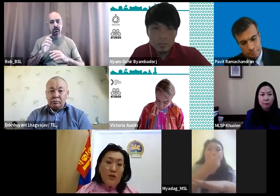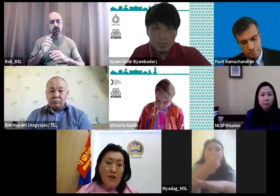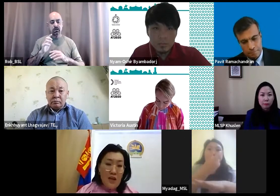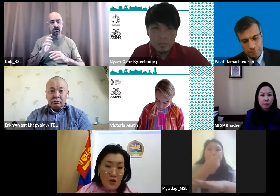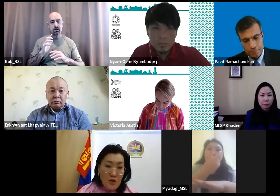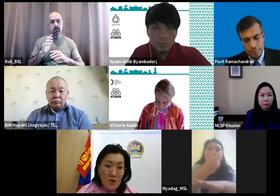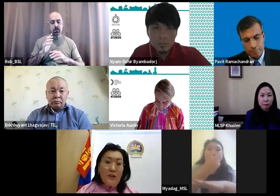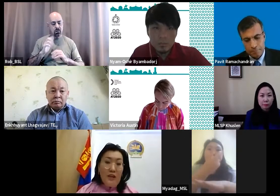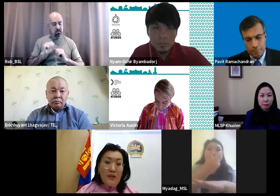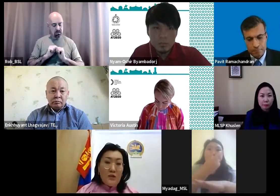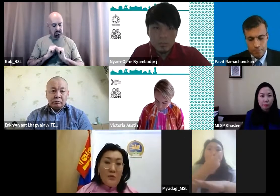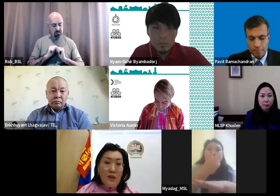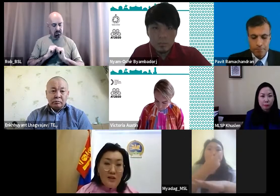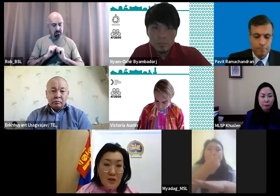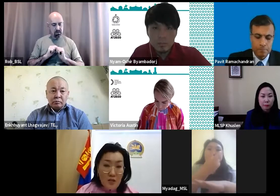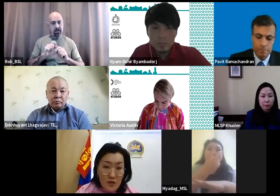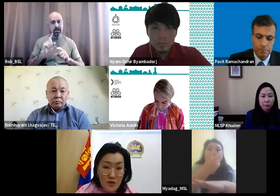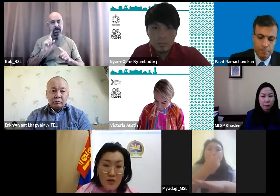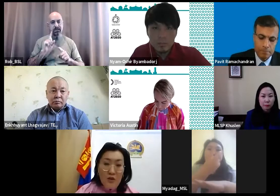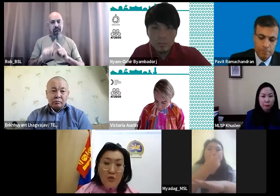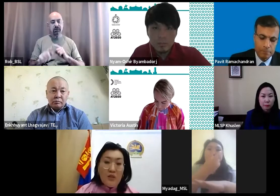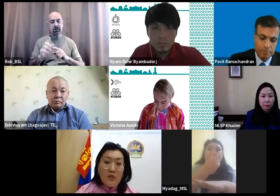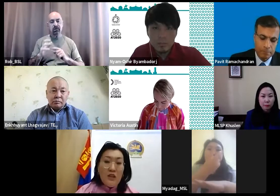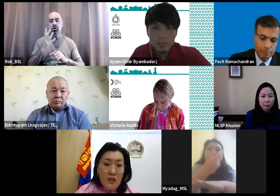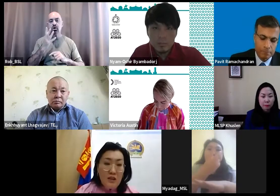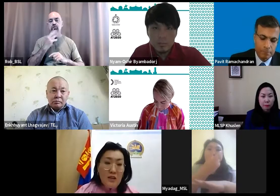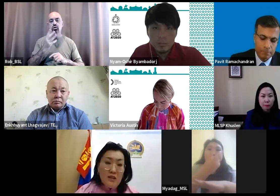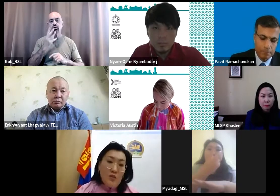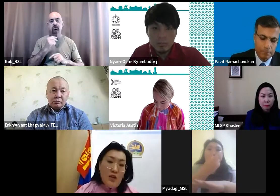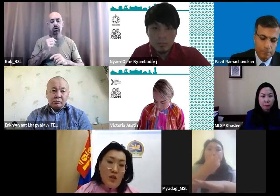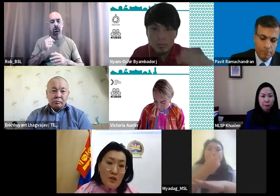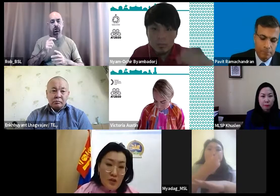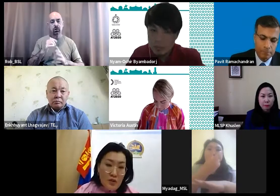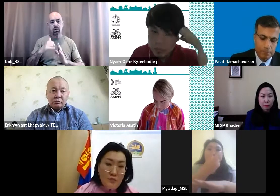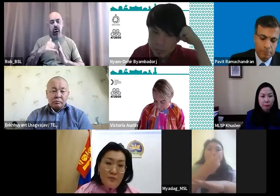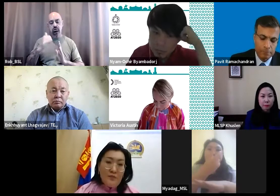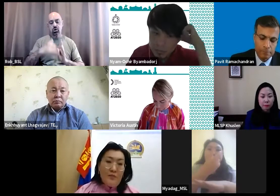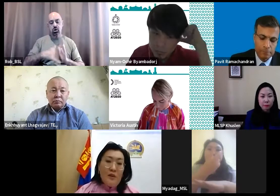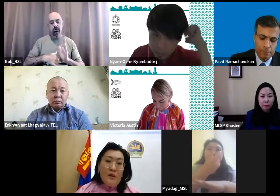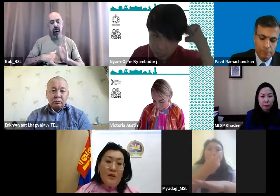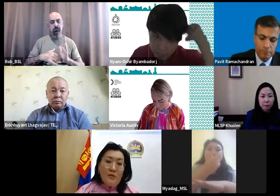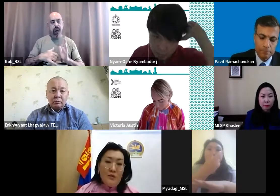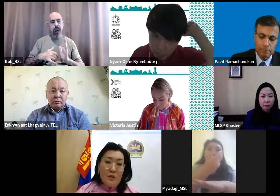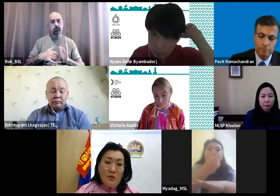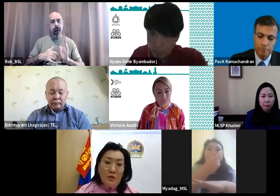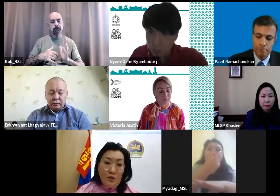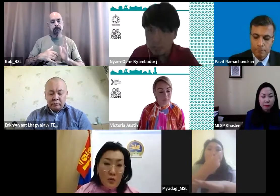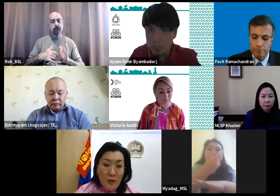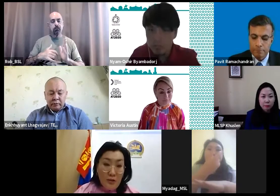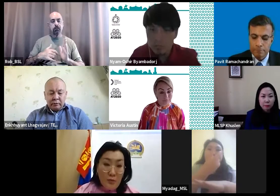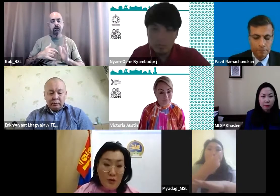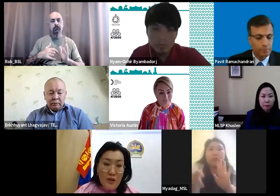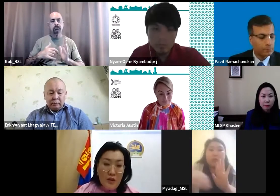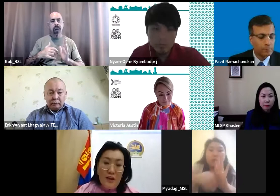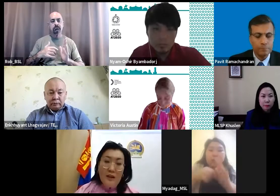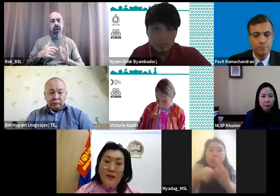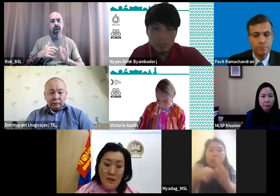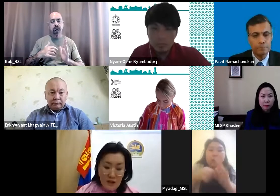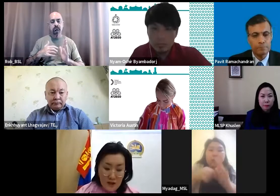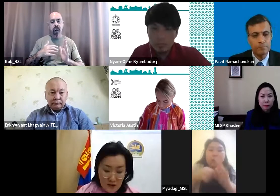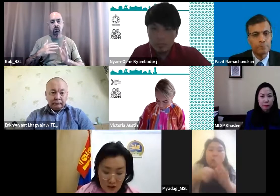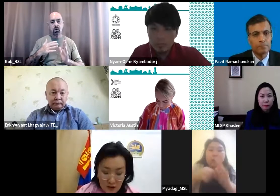хуулийг сайжруулах тал дээр ажиллаж байгаа цаг үед үнэхээр цаг үеэ олсон үйл явдал болж